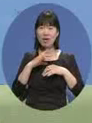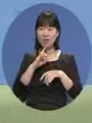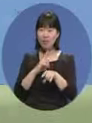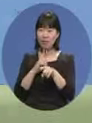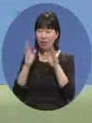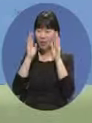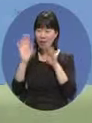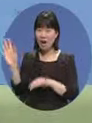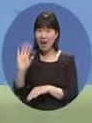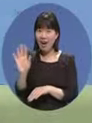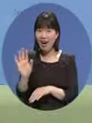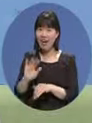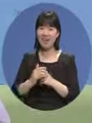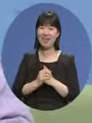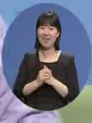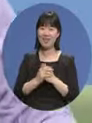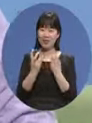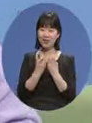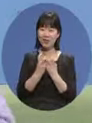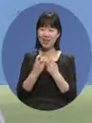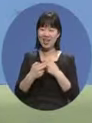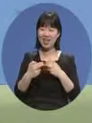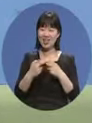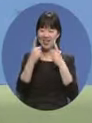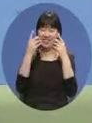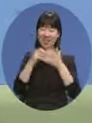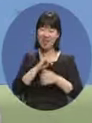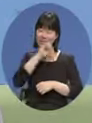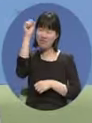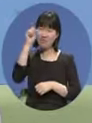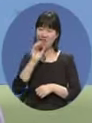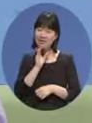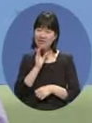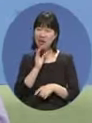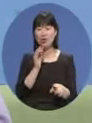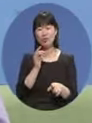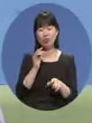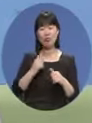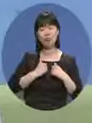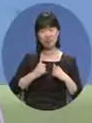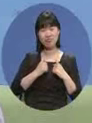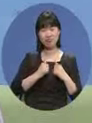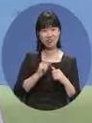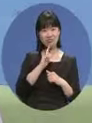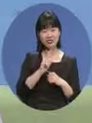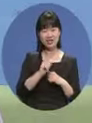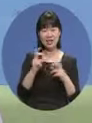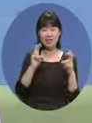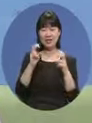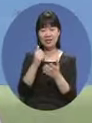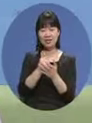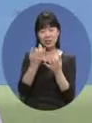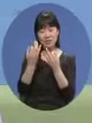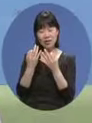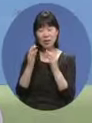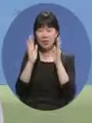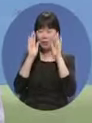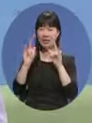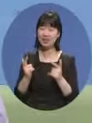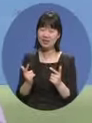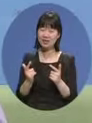너 그렇게 공부를 안 하더니 되게... 어떻게 의과대학을 들어갔냐. 아, 저 공부를 좀 했는데 그 사장님 보기에는 제가 맨날 공부 안